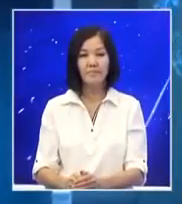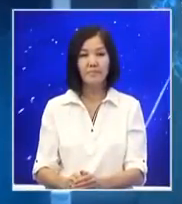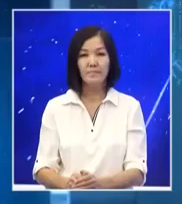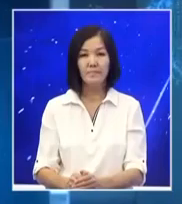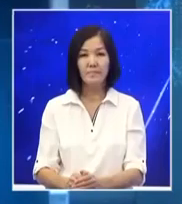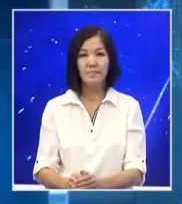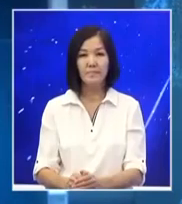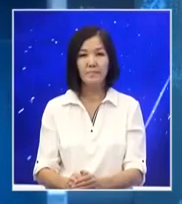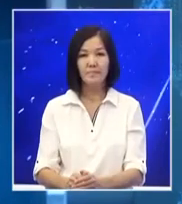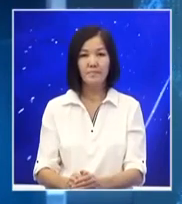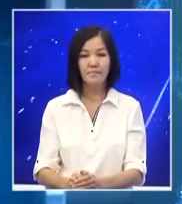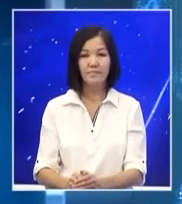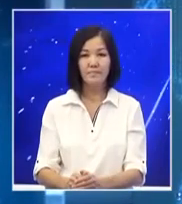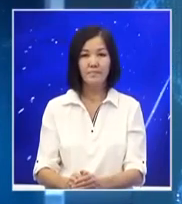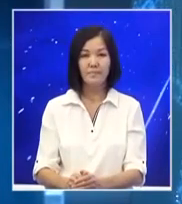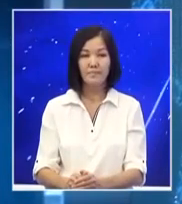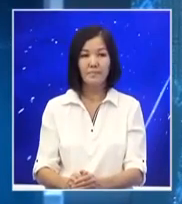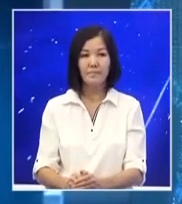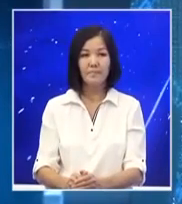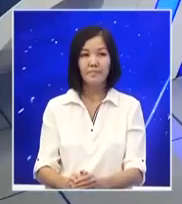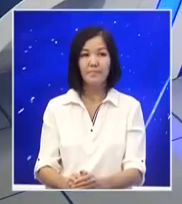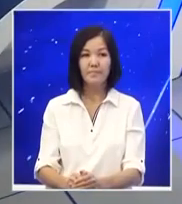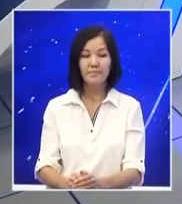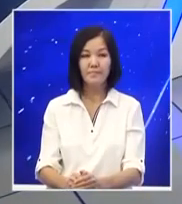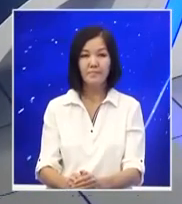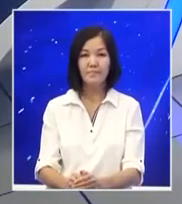Медет Шумабай, Степан Мирешко, Жетісу телеарнасы.